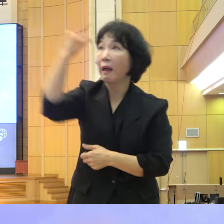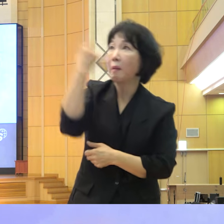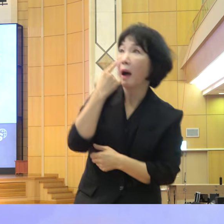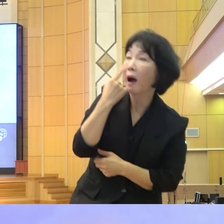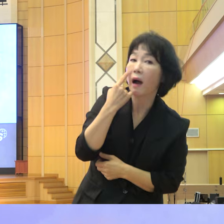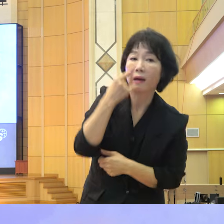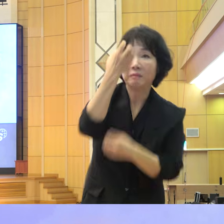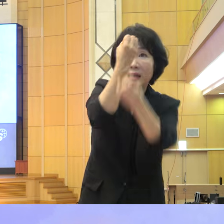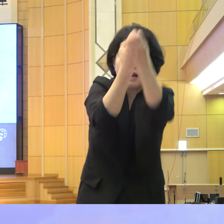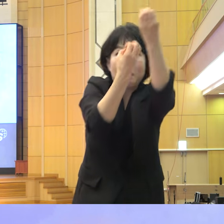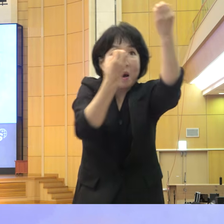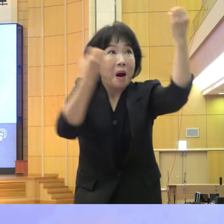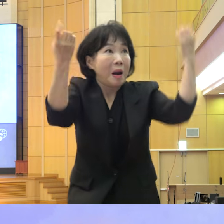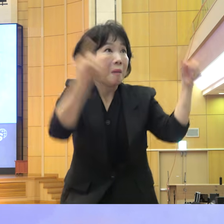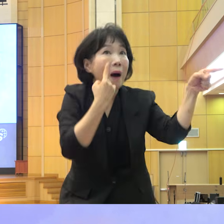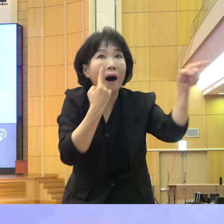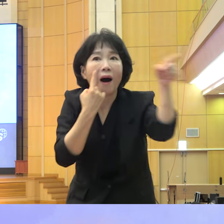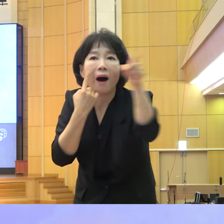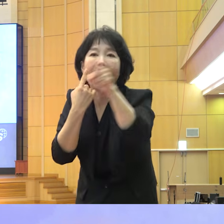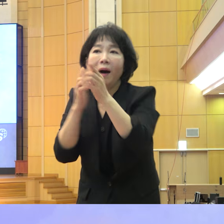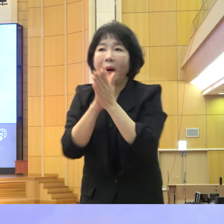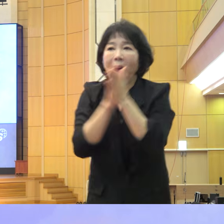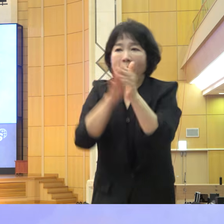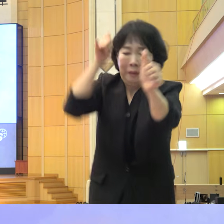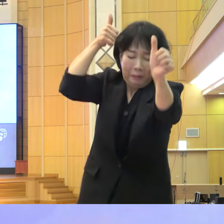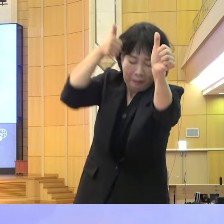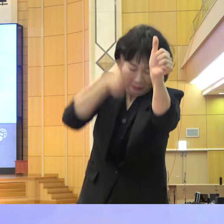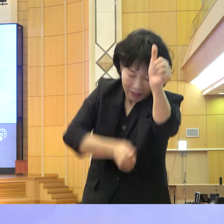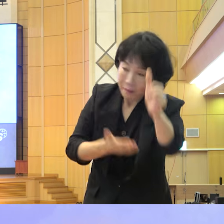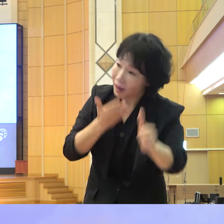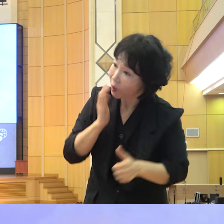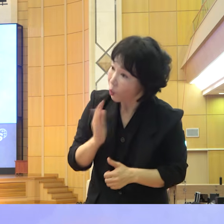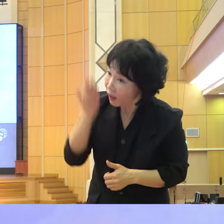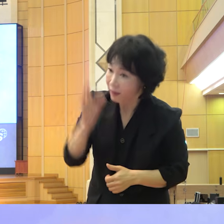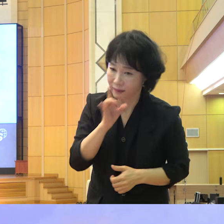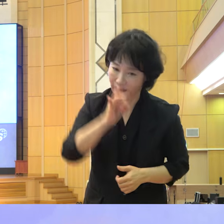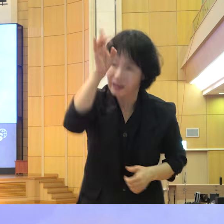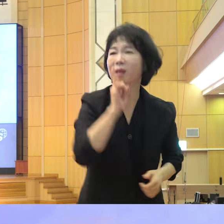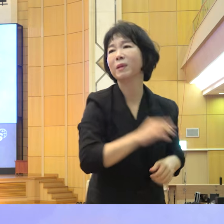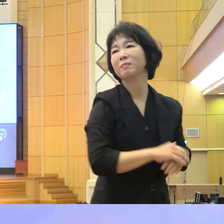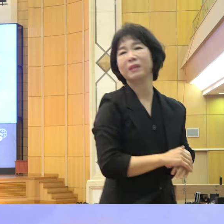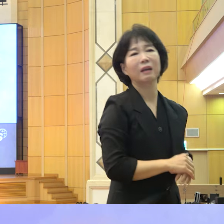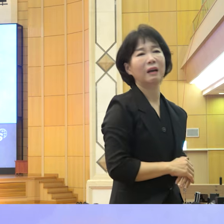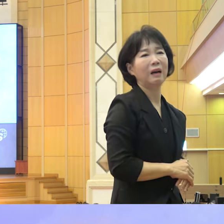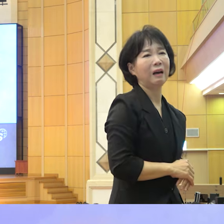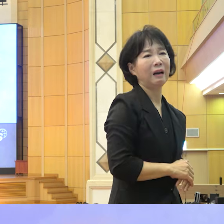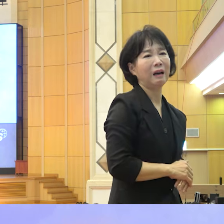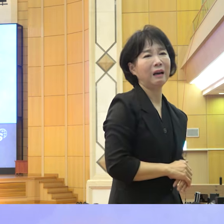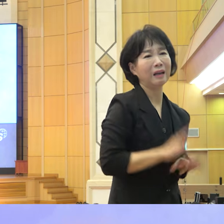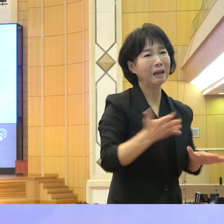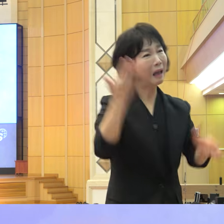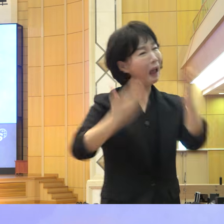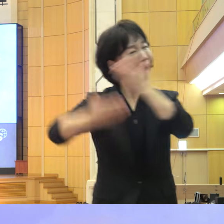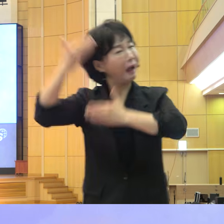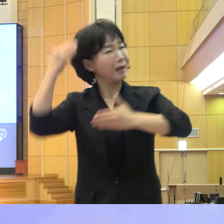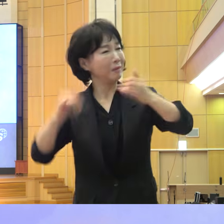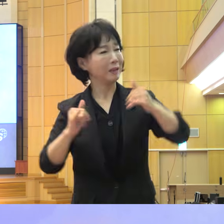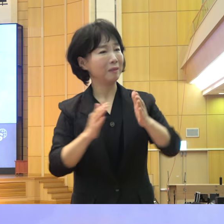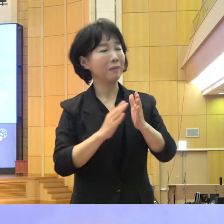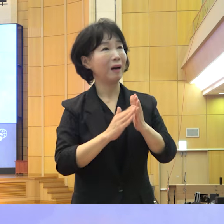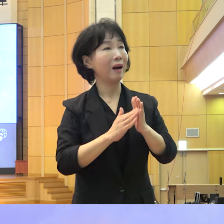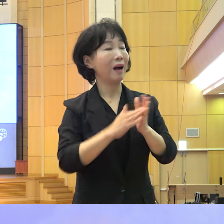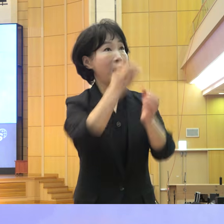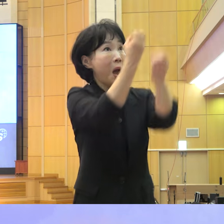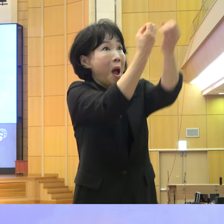우리나라 노래 가사 같은 경우에 보면 칠성신 나오잖아요. 칠성님께 비나이다.